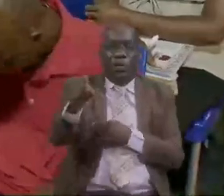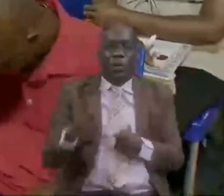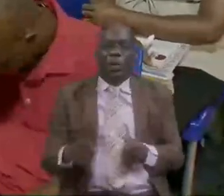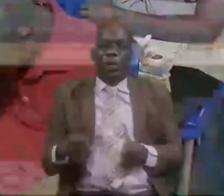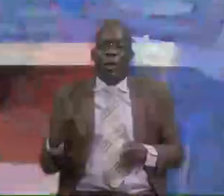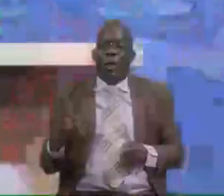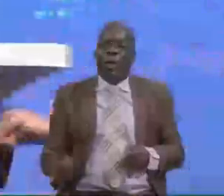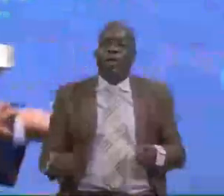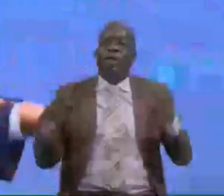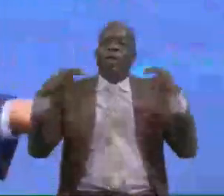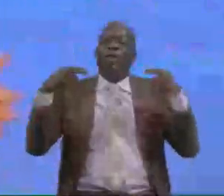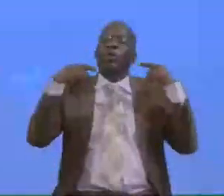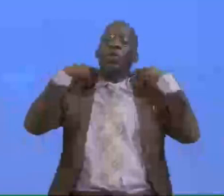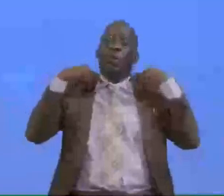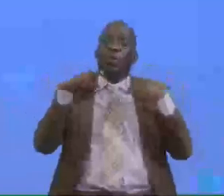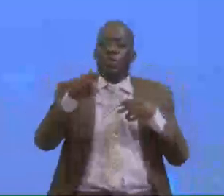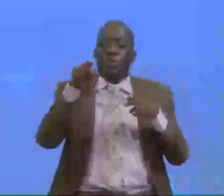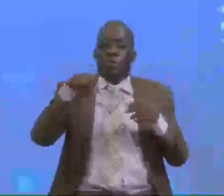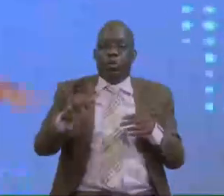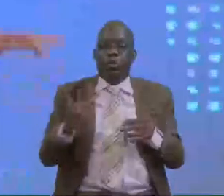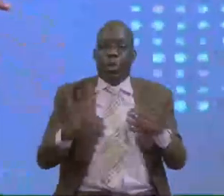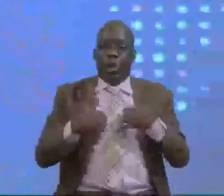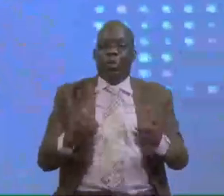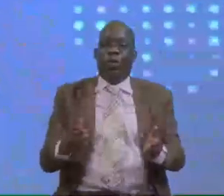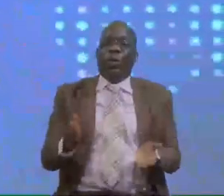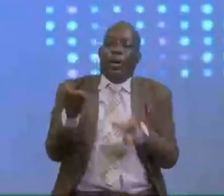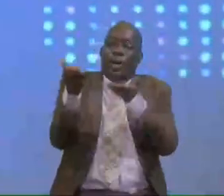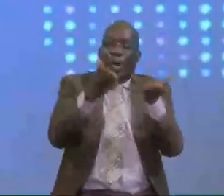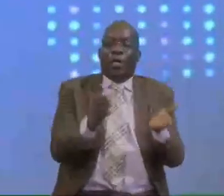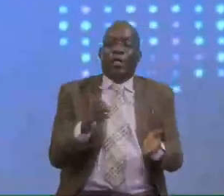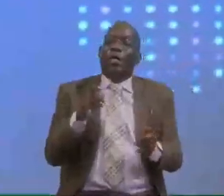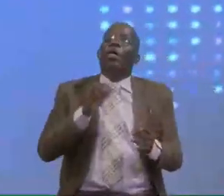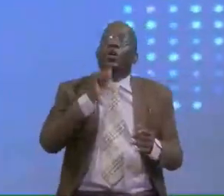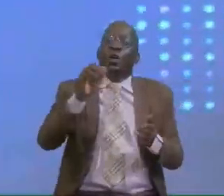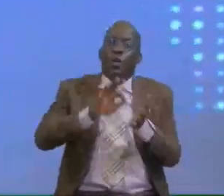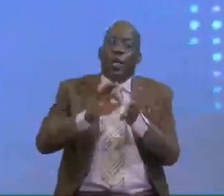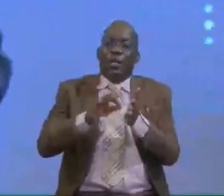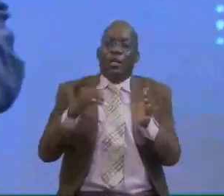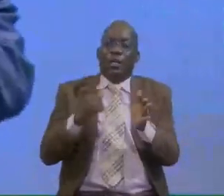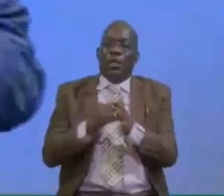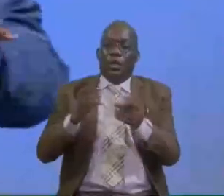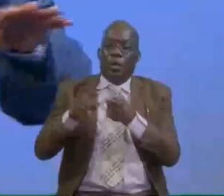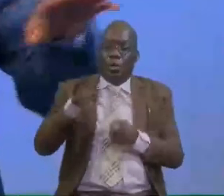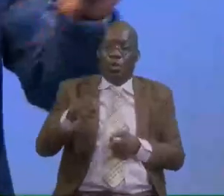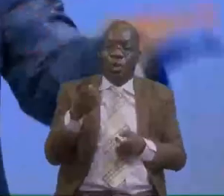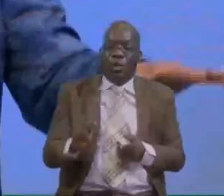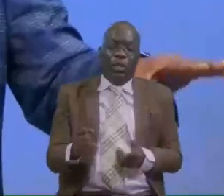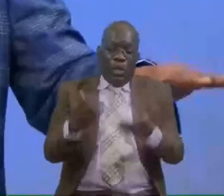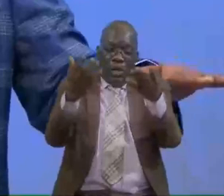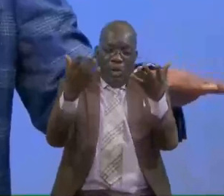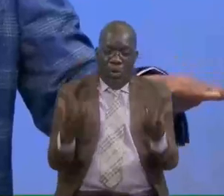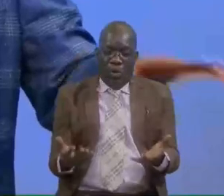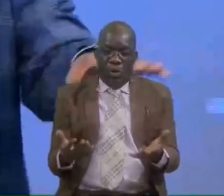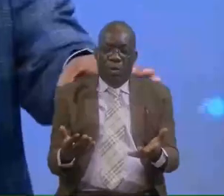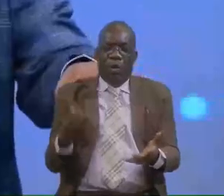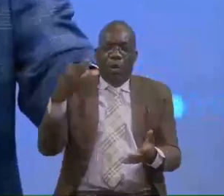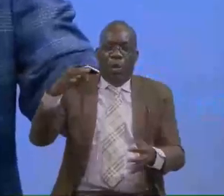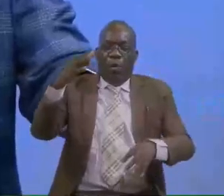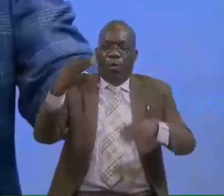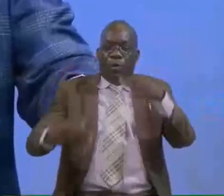Le joug que tu devais porter, il ne l'impute pas, il ne t'impute pas cela. Et le fardeau